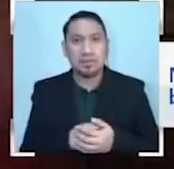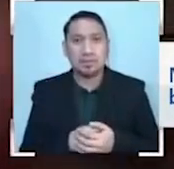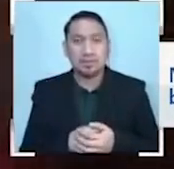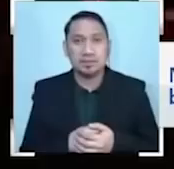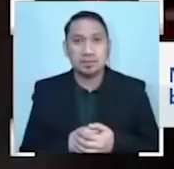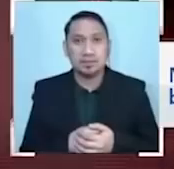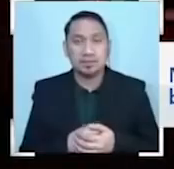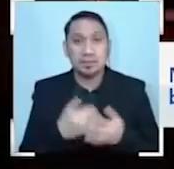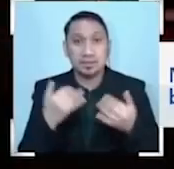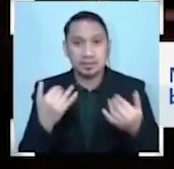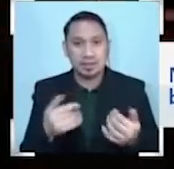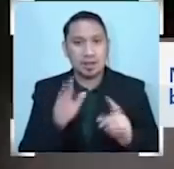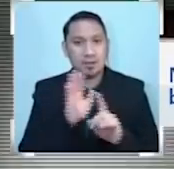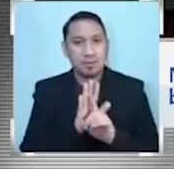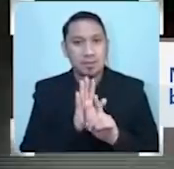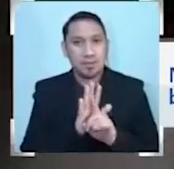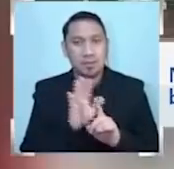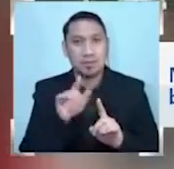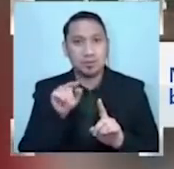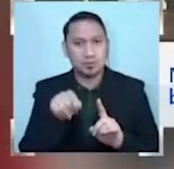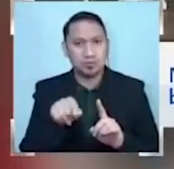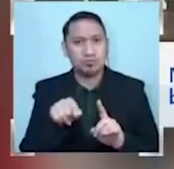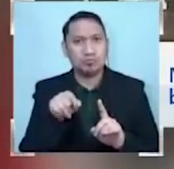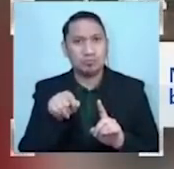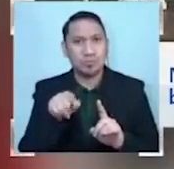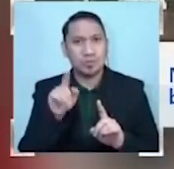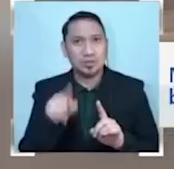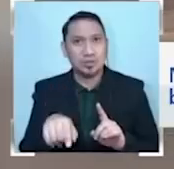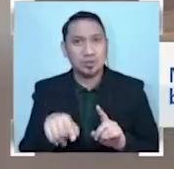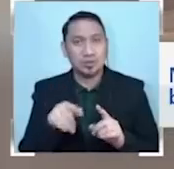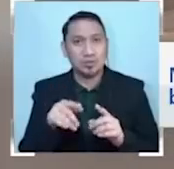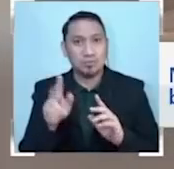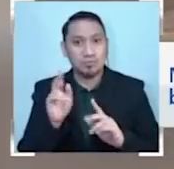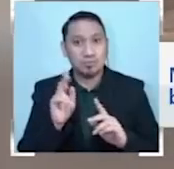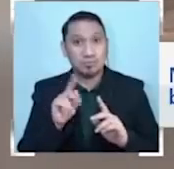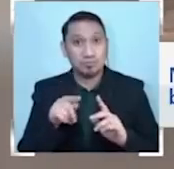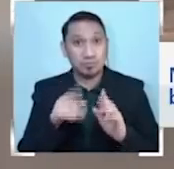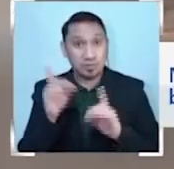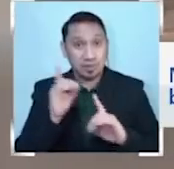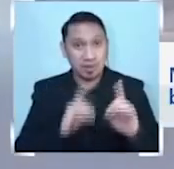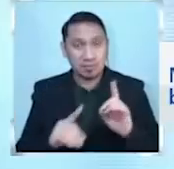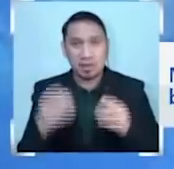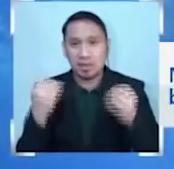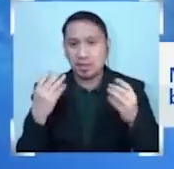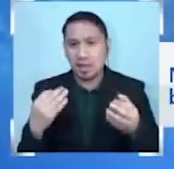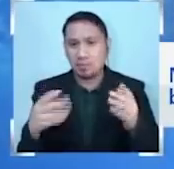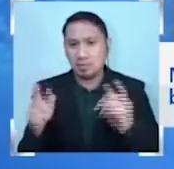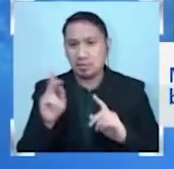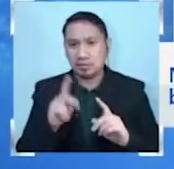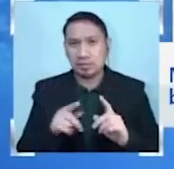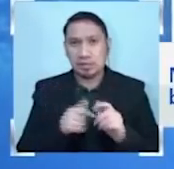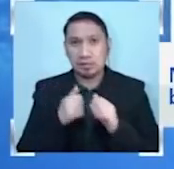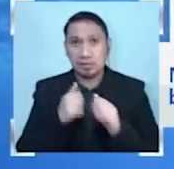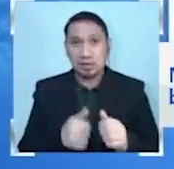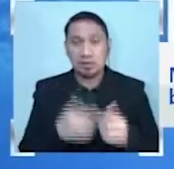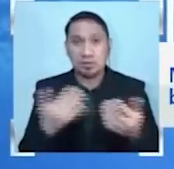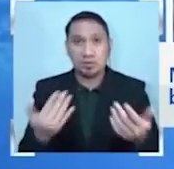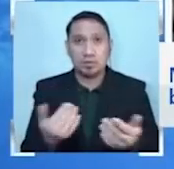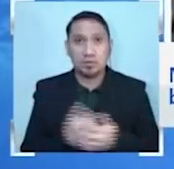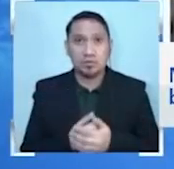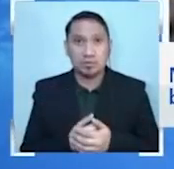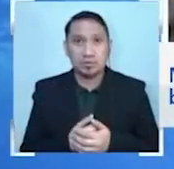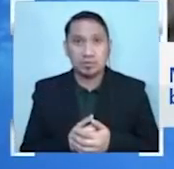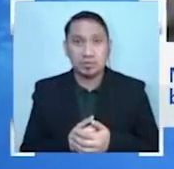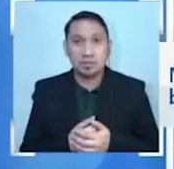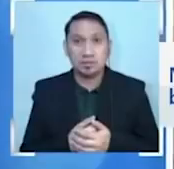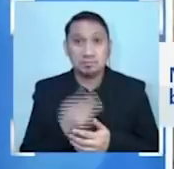Instant hit bilang ang show, kundi ang mga bida nitong biglang lobo ang followers sa social media. Tulad nila Park Solomon na gumanap bilang